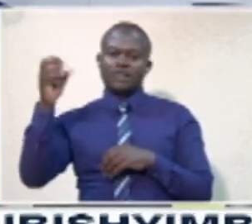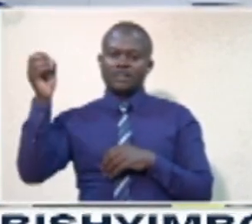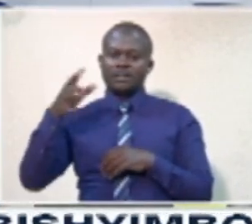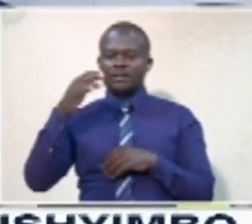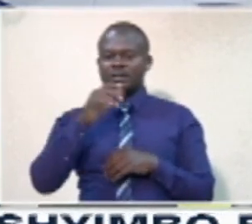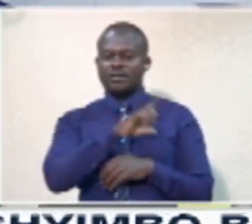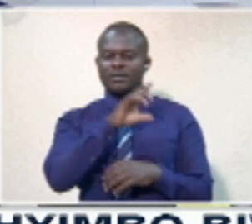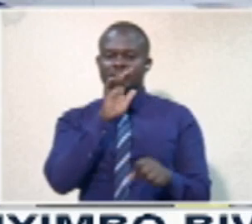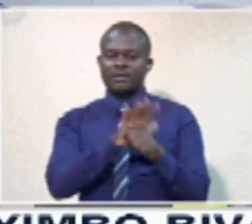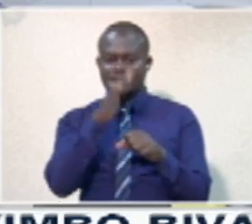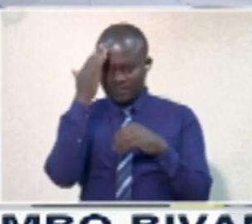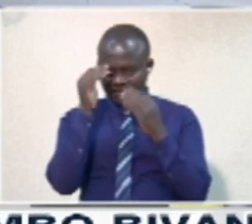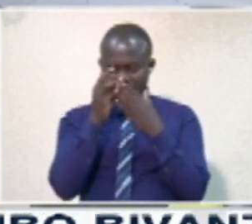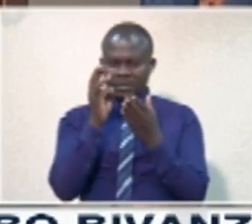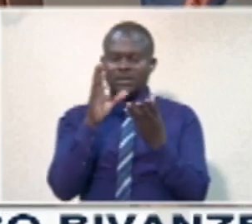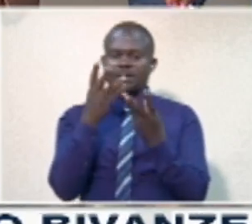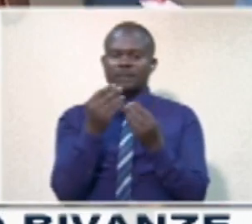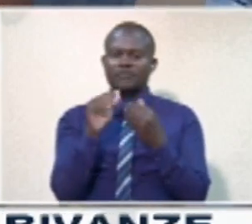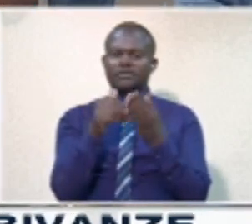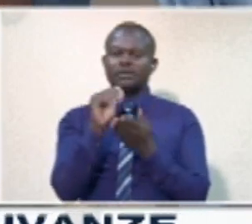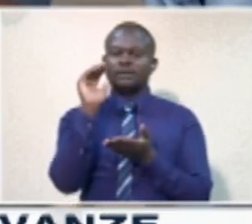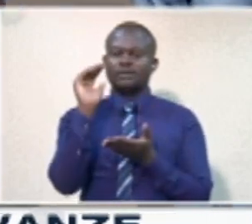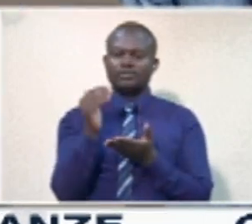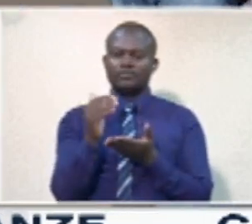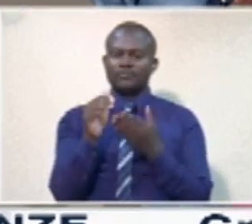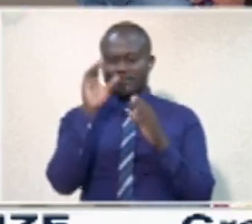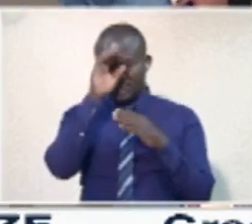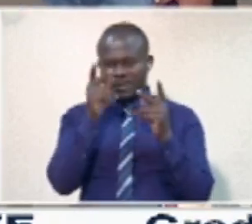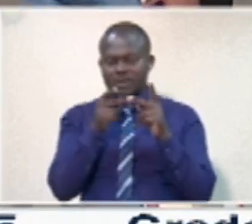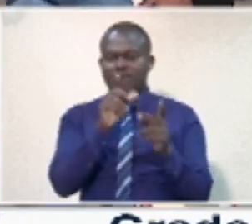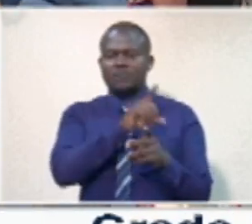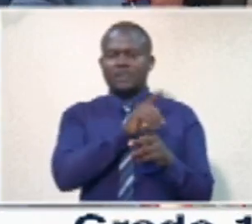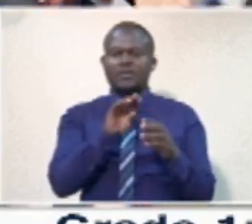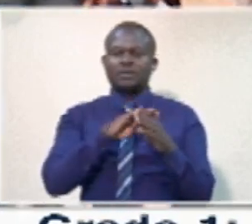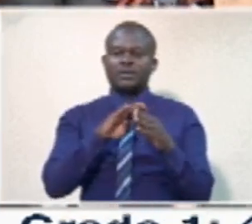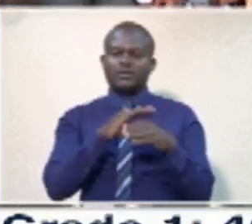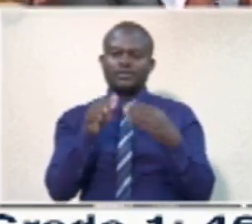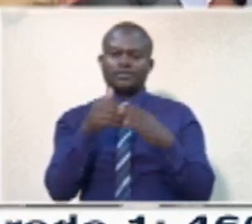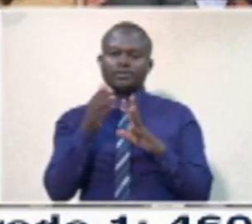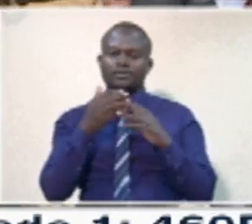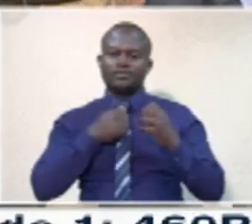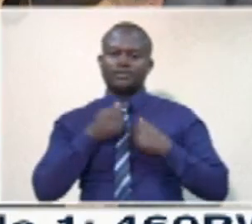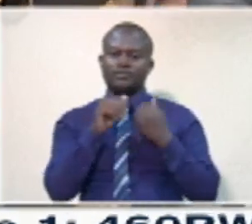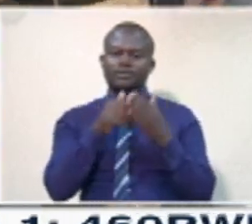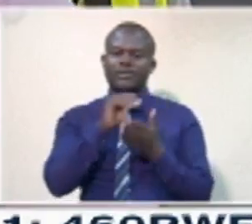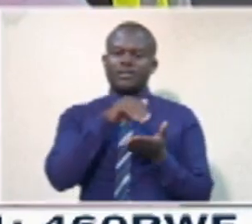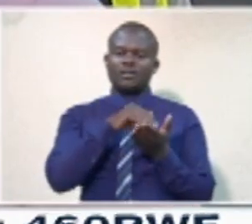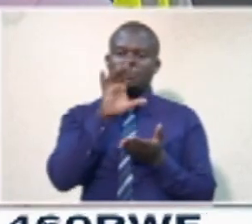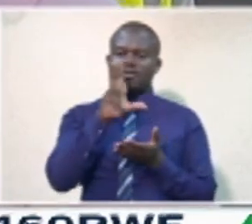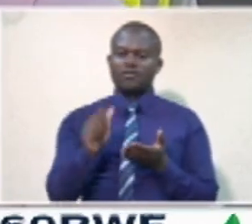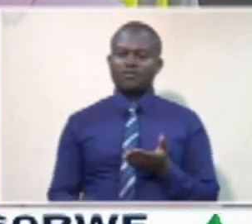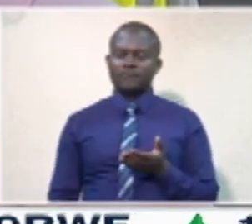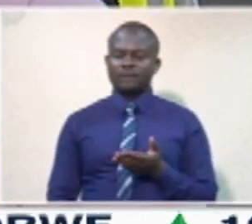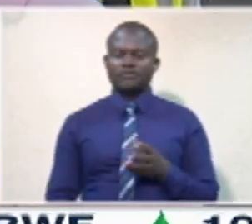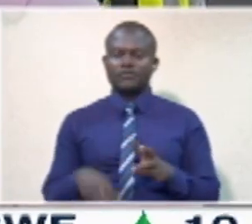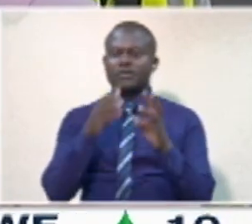kuko bizoroshya imigenderanire n'ubucuruzi no gushakisha hari amahirwe y'ishoramari hagati y'u Rwanda na Centrafrica. Ni uburyo bwiza